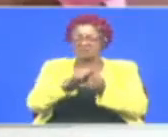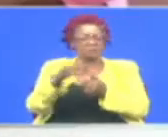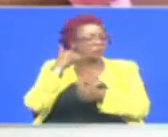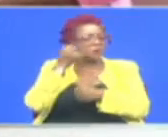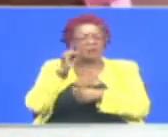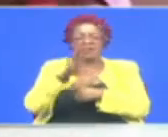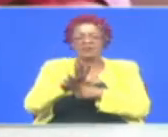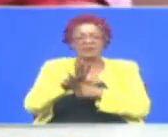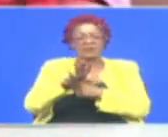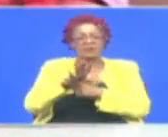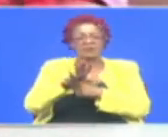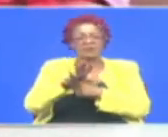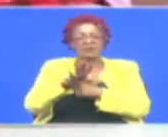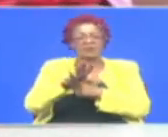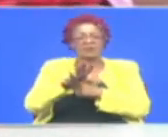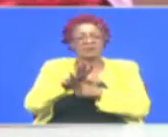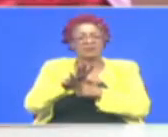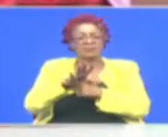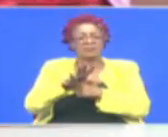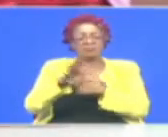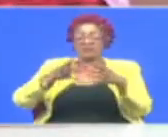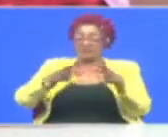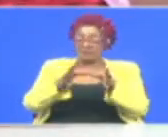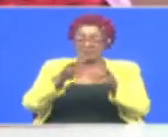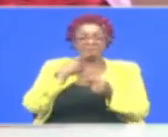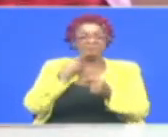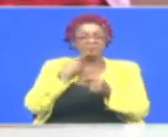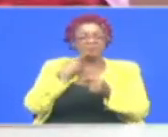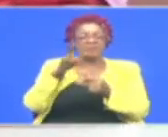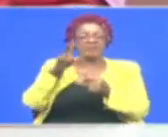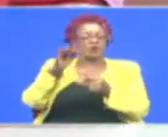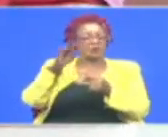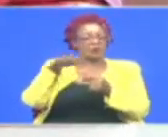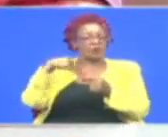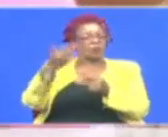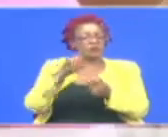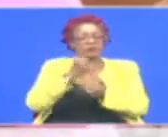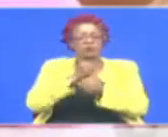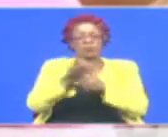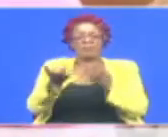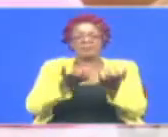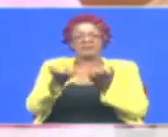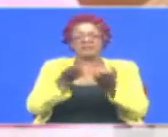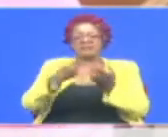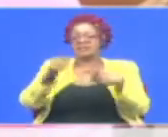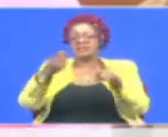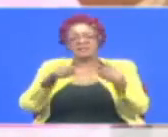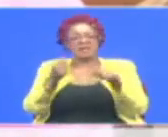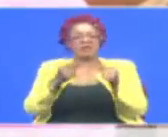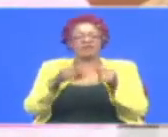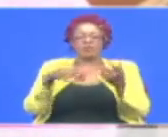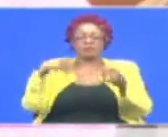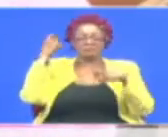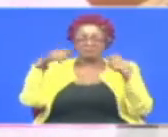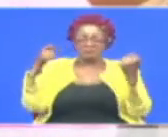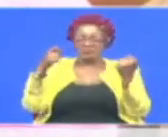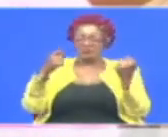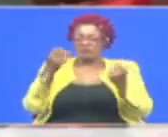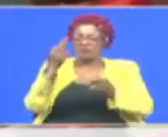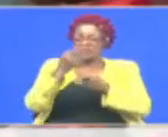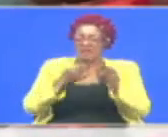simu. Kulingana na familia, Veronica amekuwa akifanya biashara ya kuuza vitambaa kwa miaka 3 Mogotio,